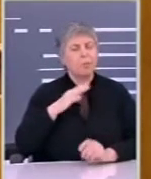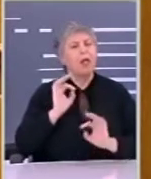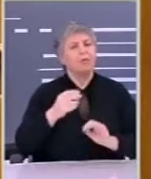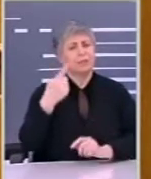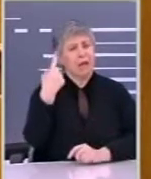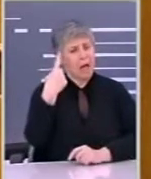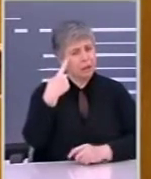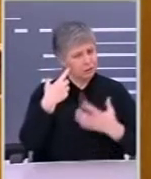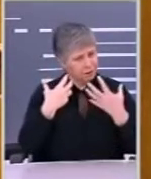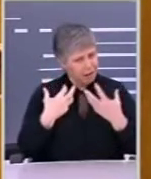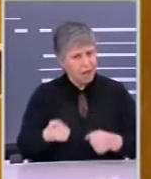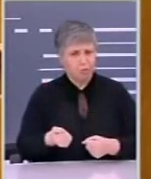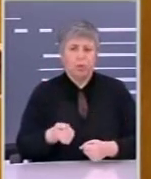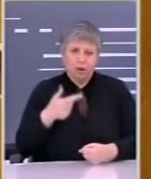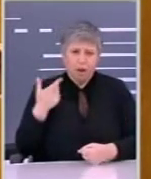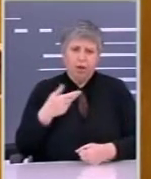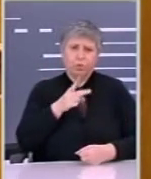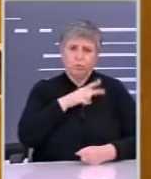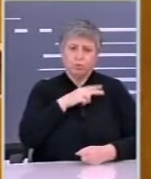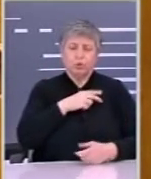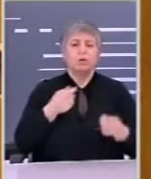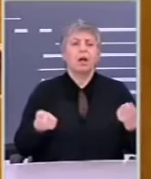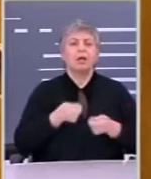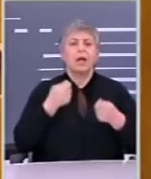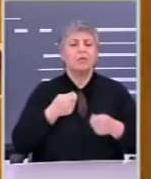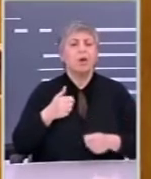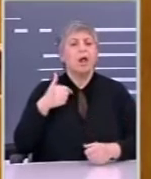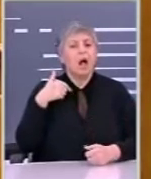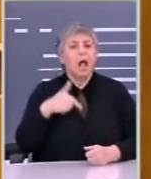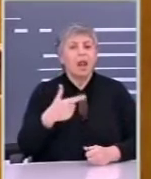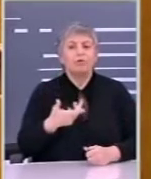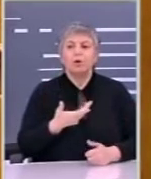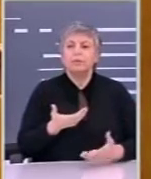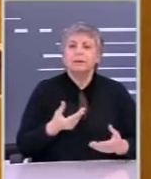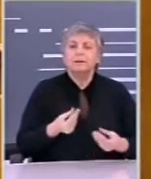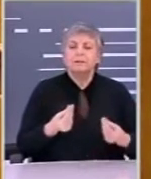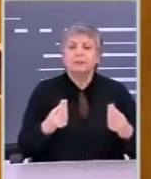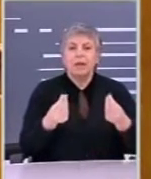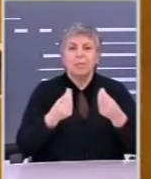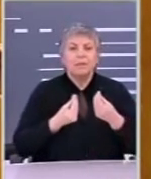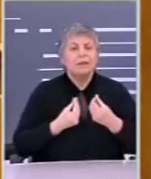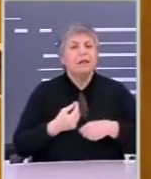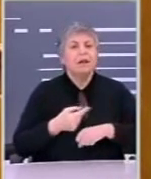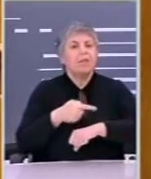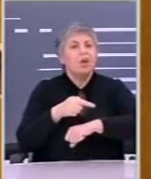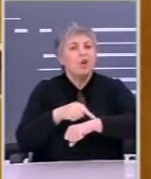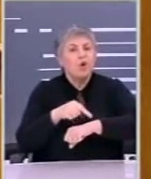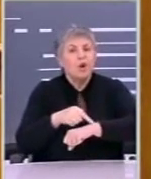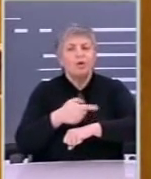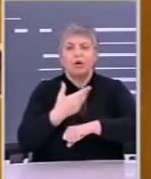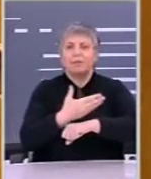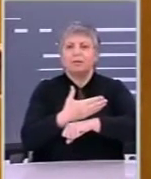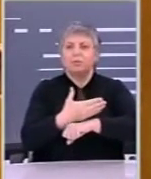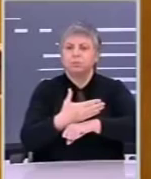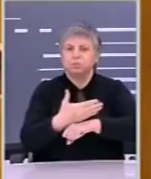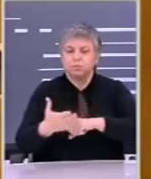την δικαιολογημένη ορισμένες φορές, μας δίνει περιθώριο χρόνου. Αυτό μας δίνει αισιοδοξία, αυτό μας δίνει εμπιστοσύνη στις ιδέες μας,